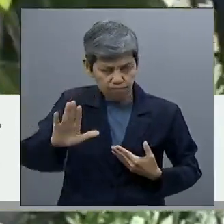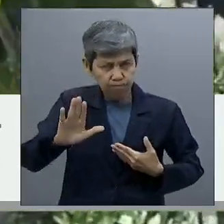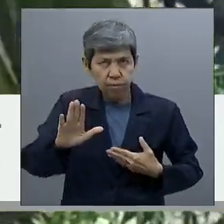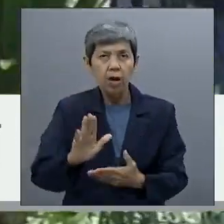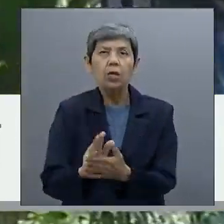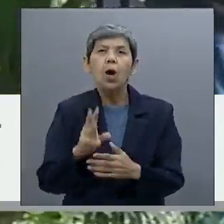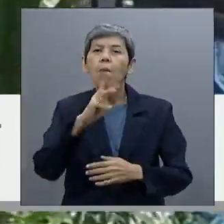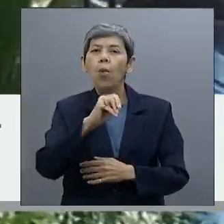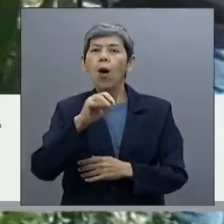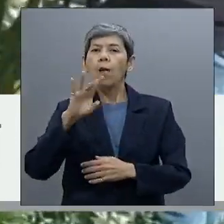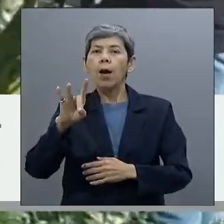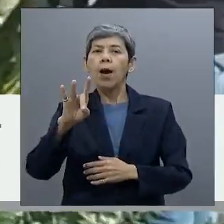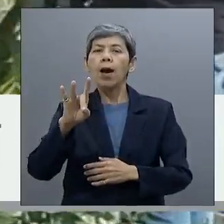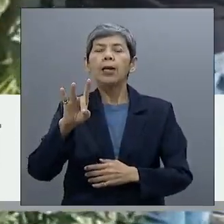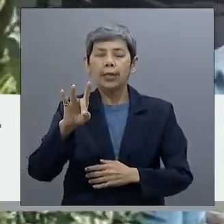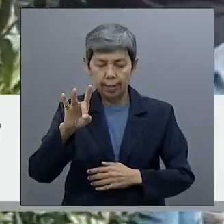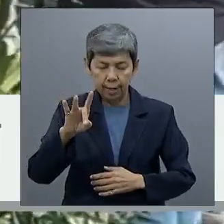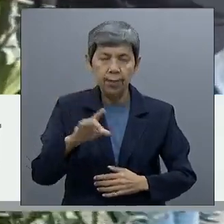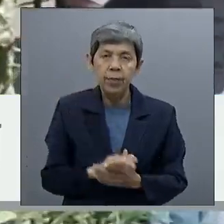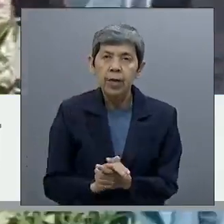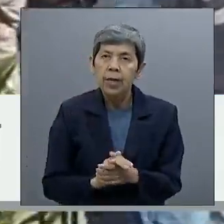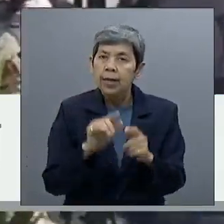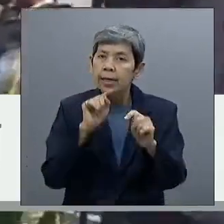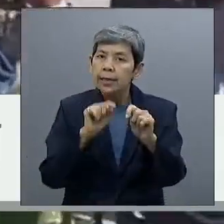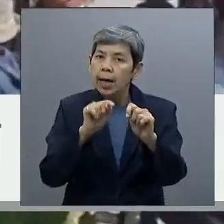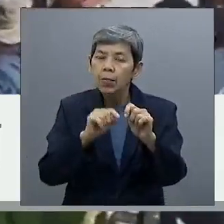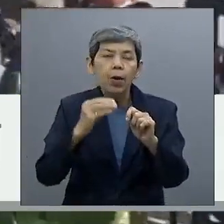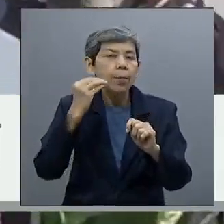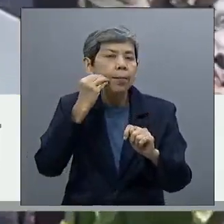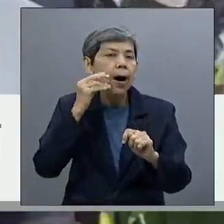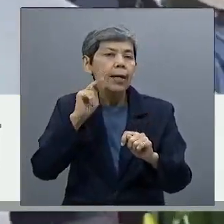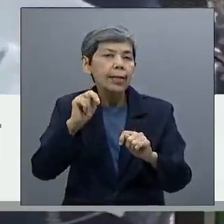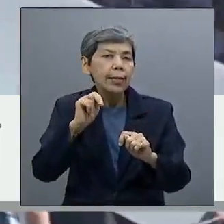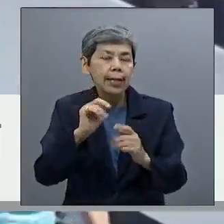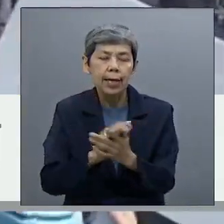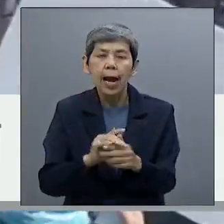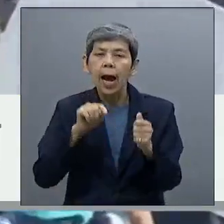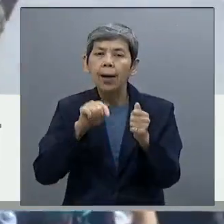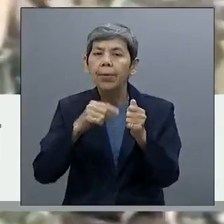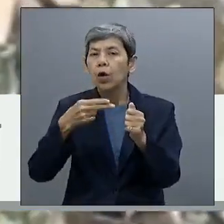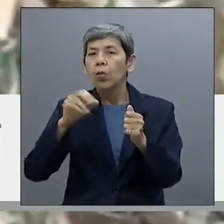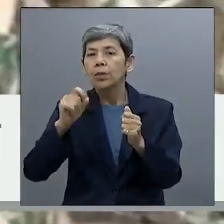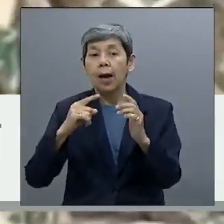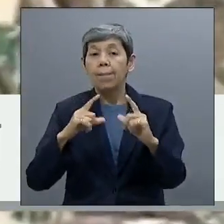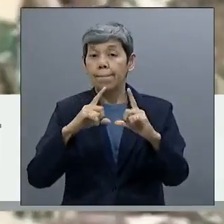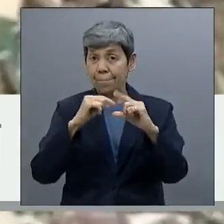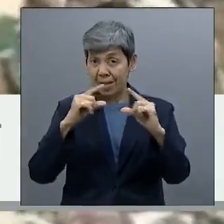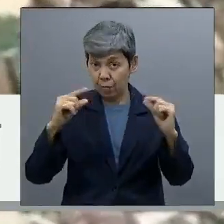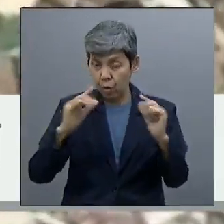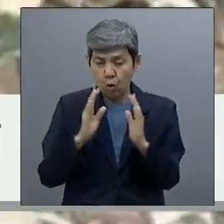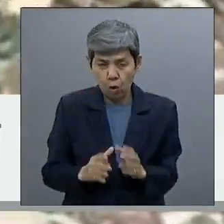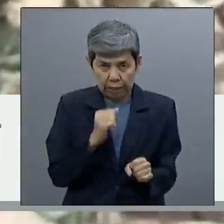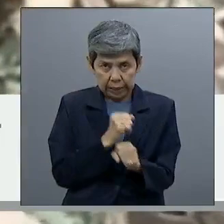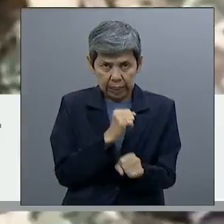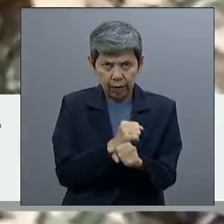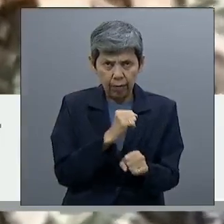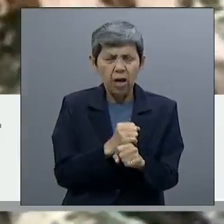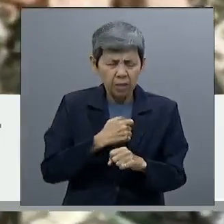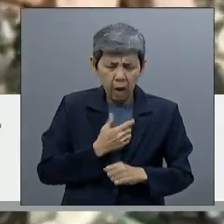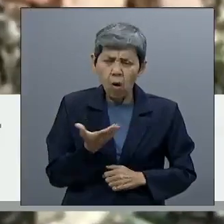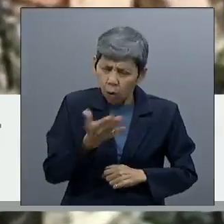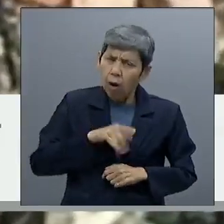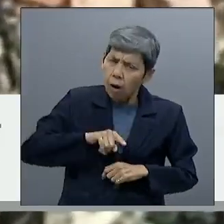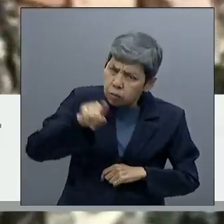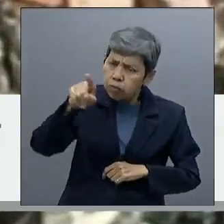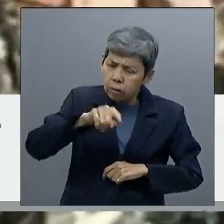พื้นที่หมู่8บ้านน้ำเพียงดินตำบลบ้านเนินอำเภอหล่มสักจังหวัดเพชรบูรณ์ทางเจ้าหน้าที่ได้พยายามขอขึ้นไป